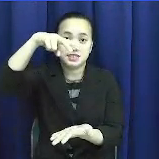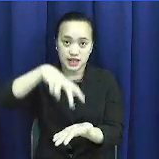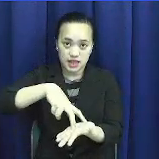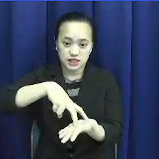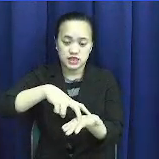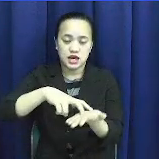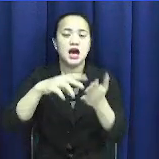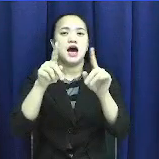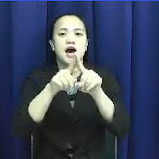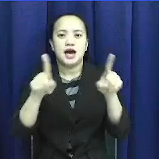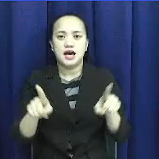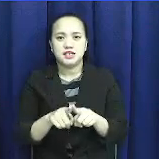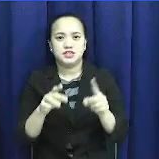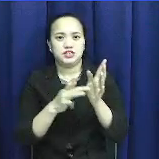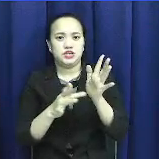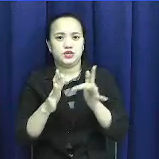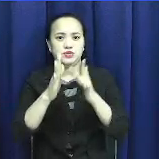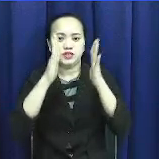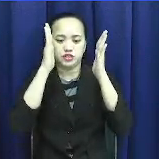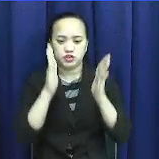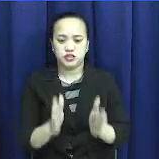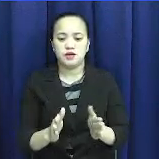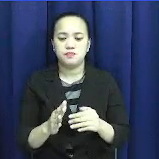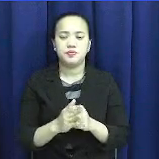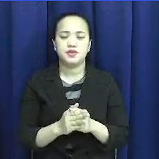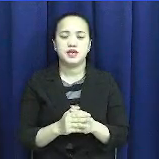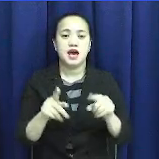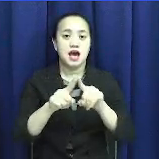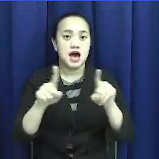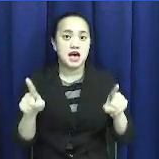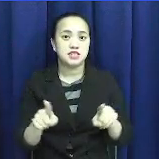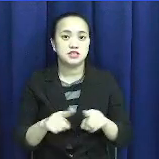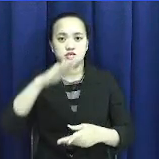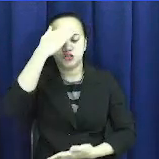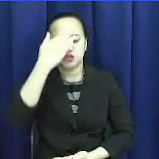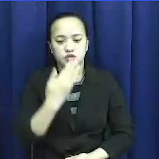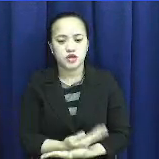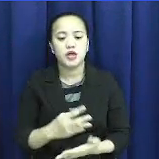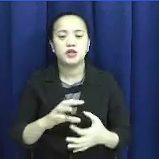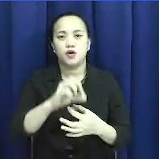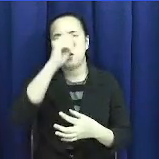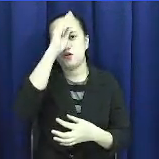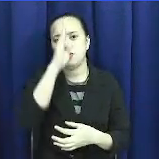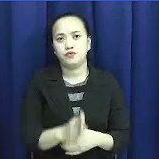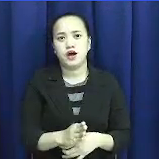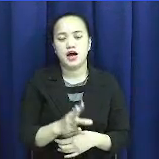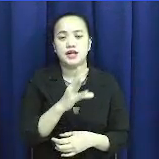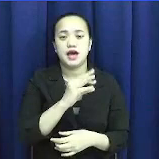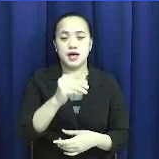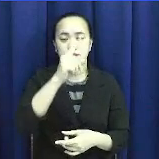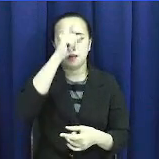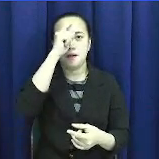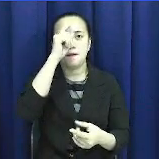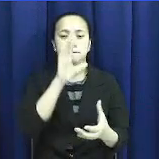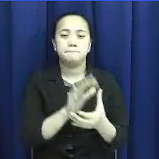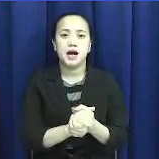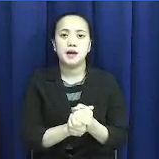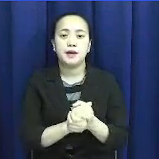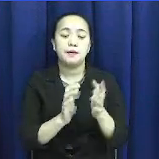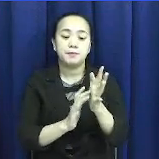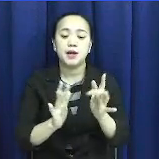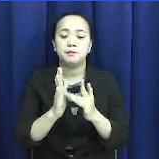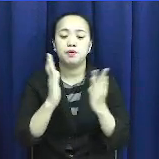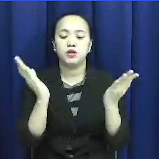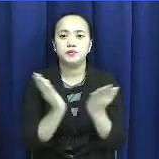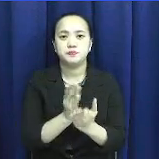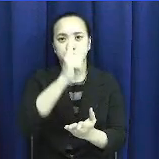Kristiyano, ano po yung ating tinatayuan bilang mga anak ng Diyos, bilang mga, Bible-believing Baptist, ano yung